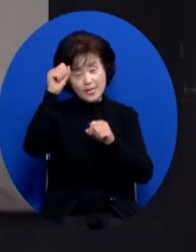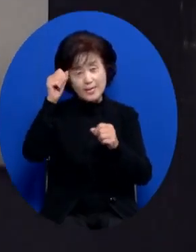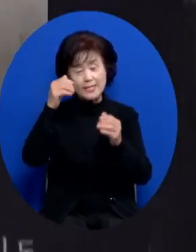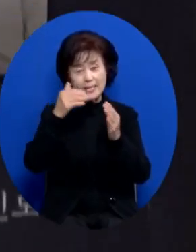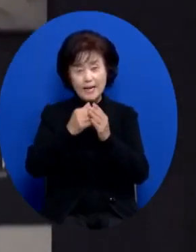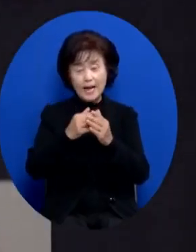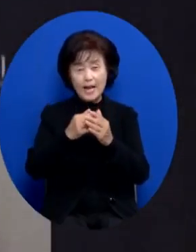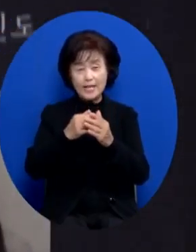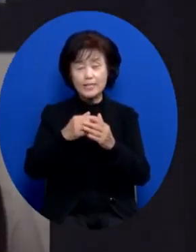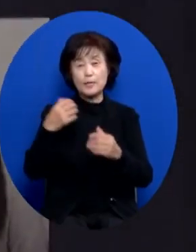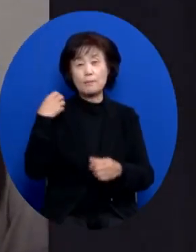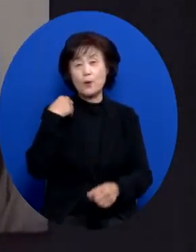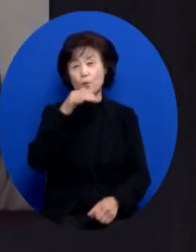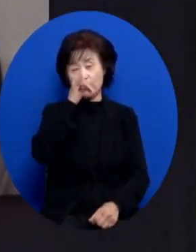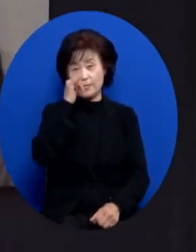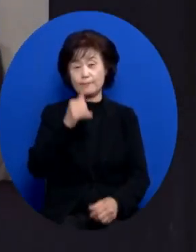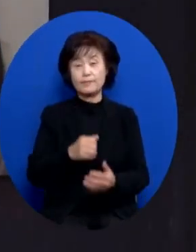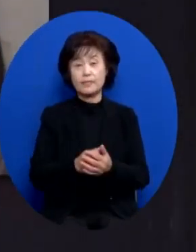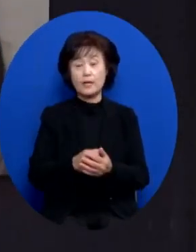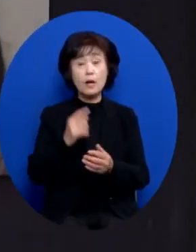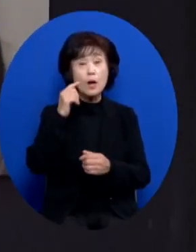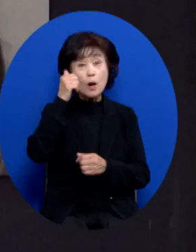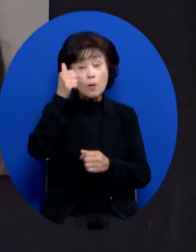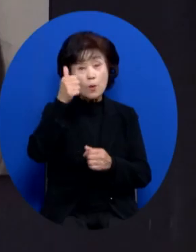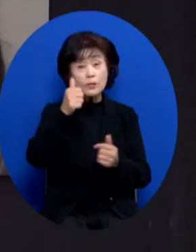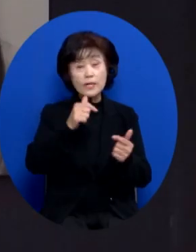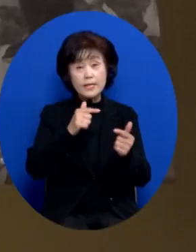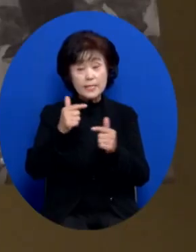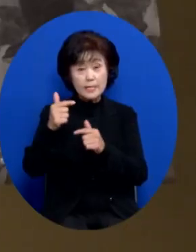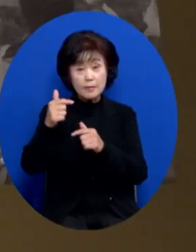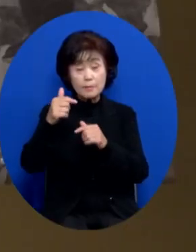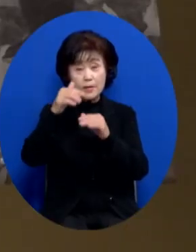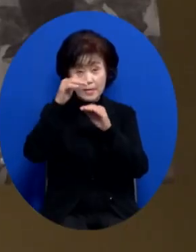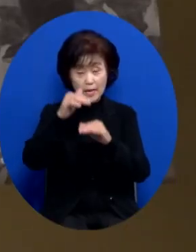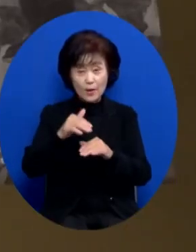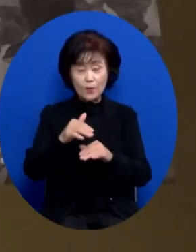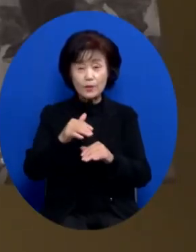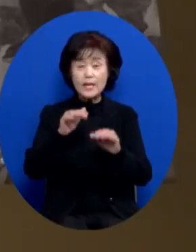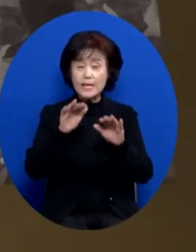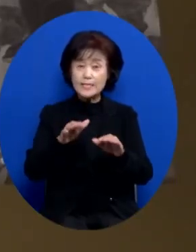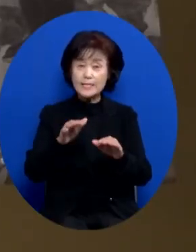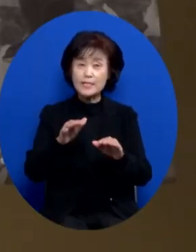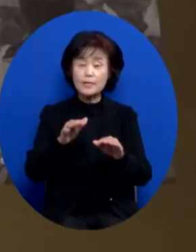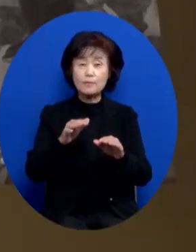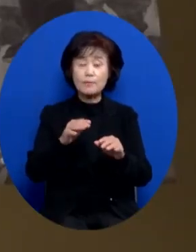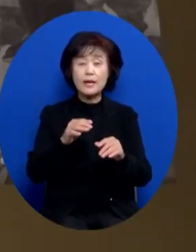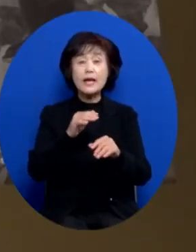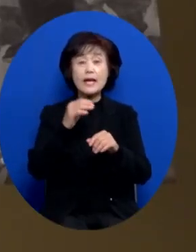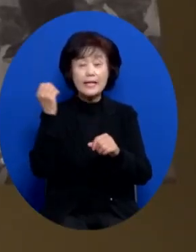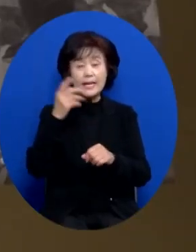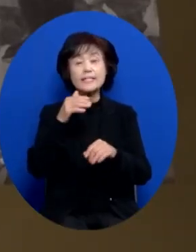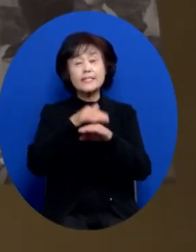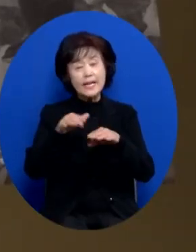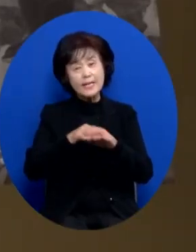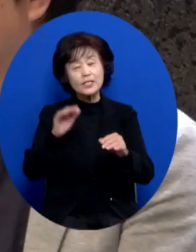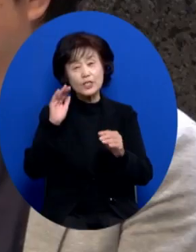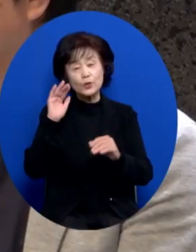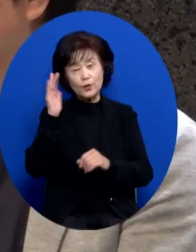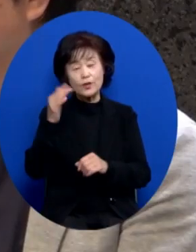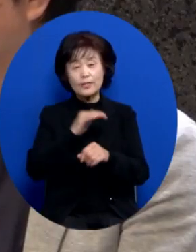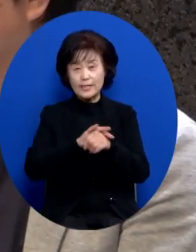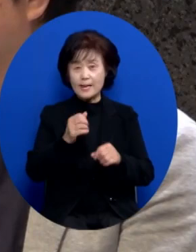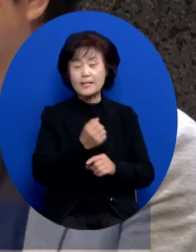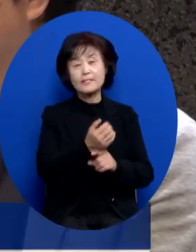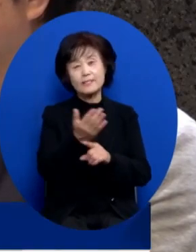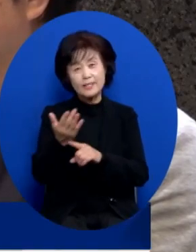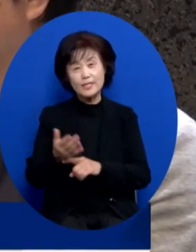이어 이용도 목사의 메시지가 현 시대에 맞게 재해석되어 공연으로 전달되면 좋겠다고 강조했습니다.